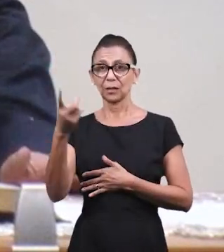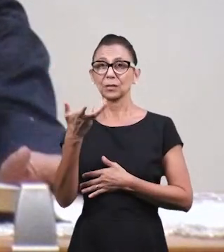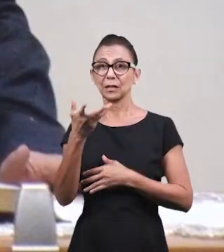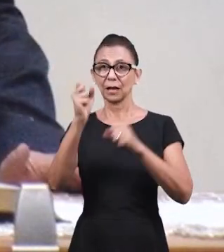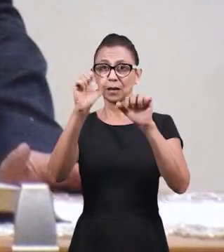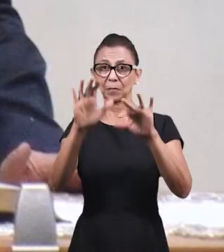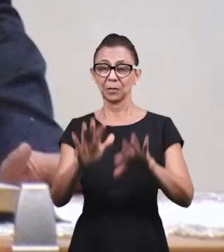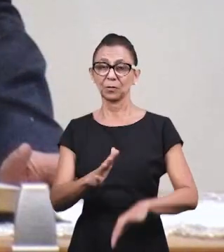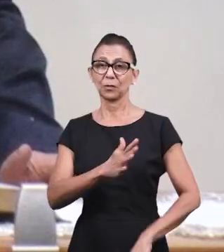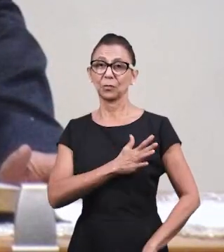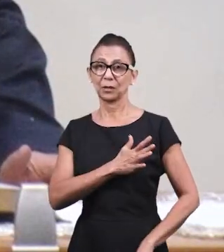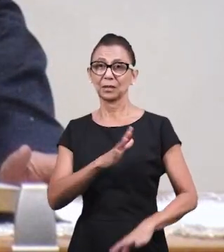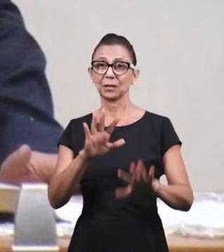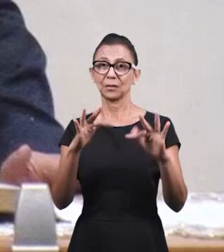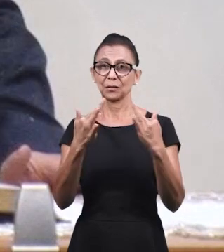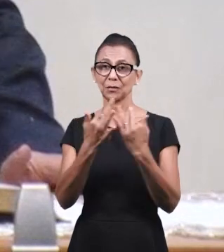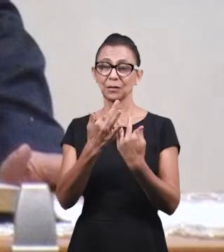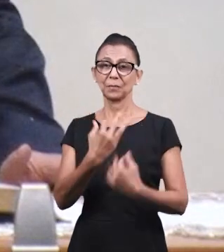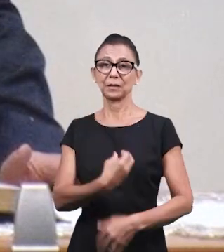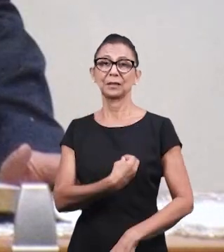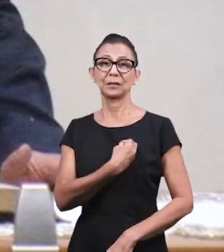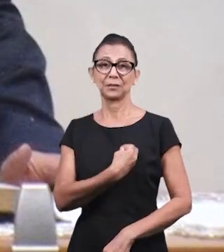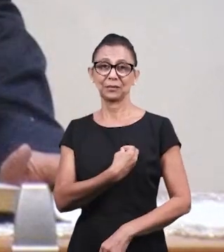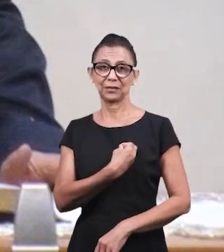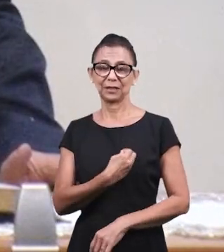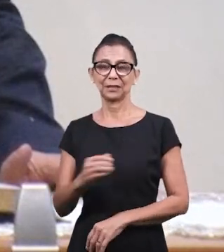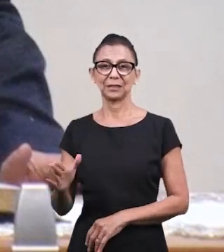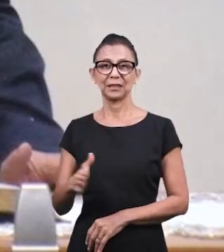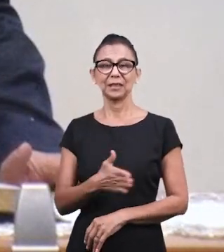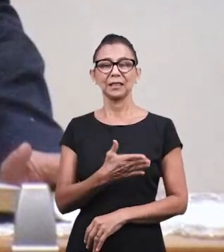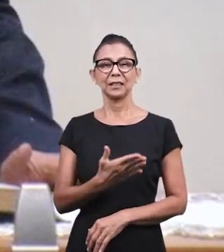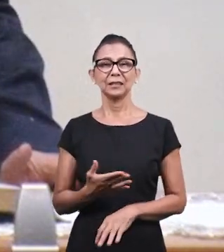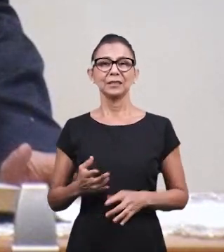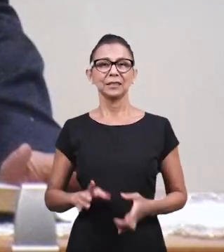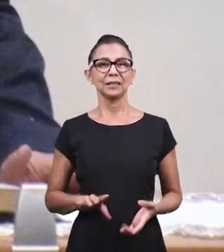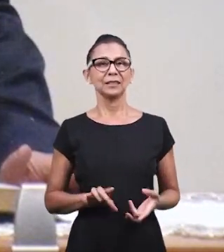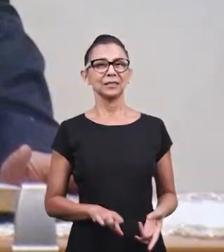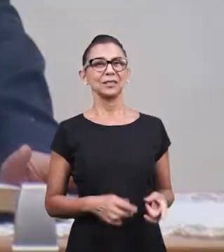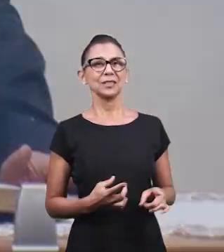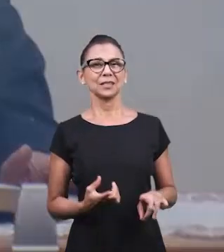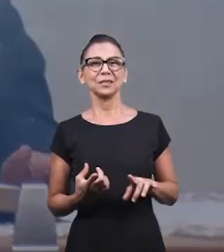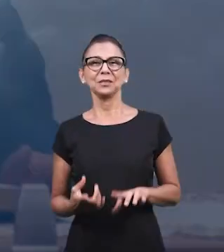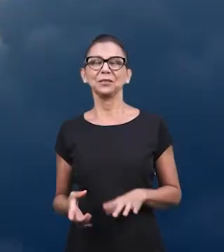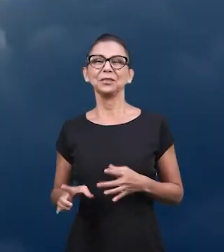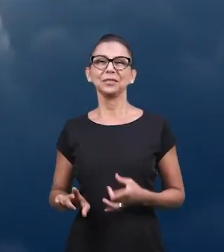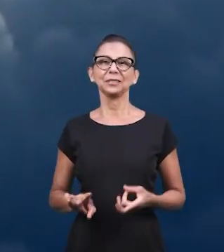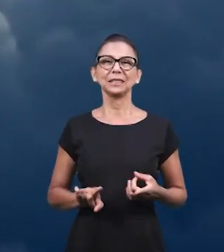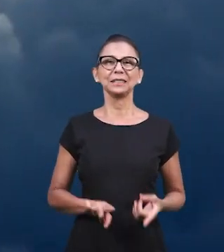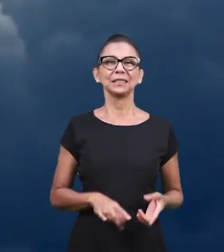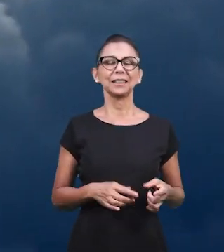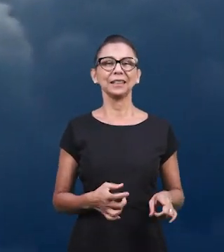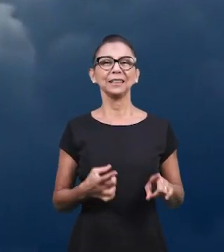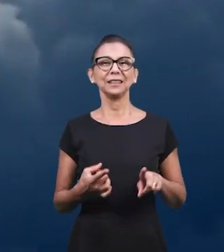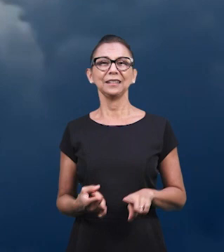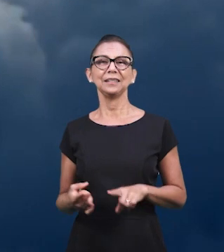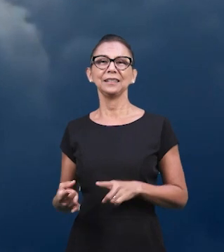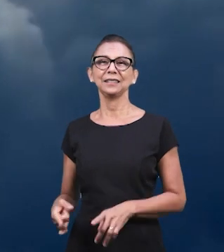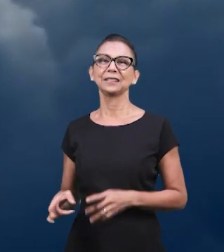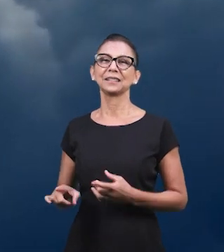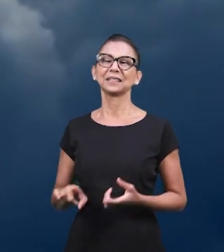господа ибо господь готов благословить ваше сердце ваша жизнь давайте споем господу псалом